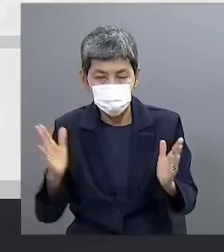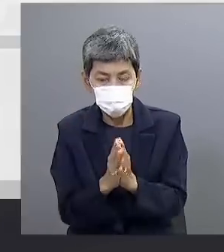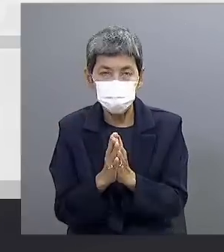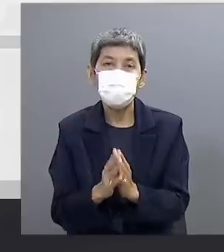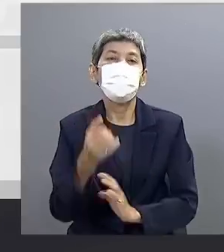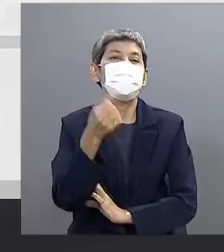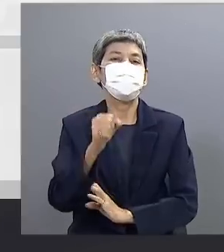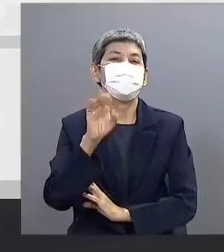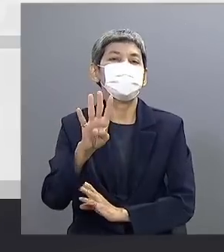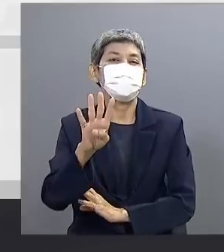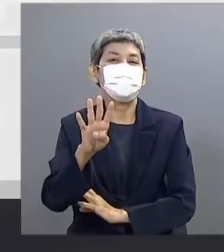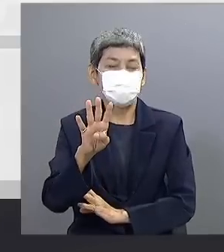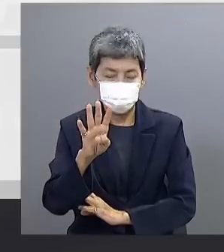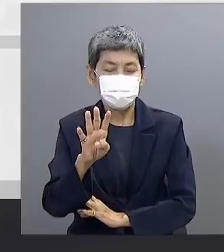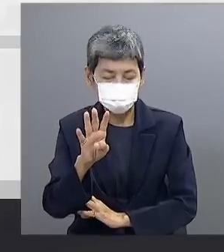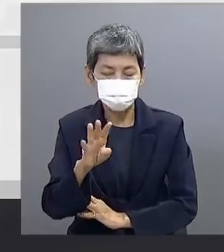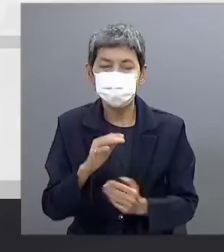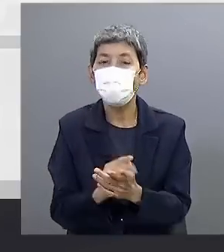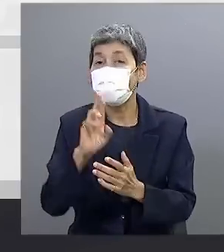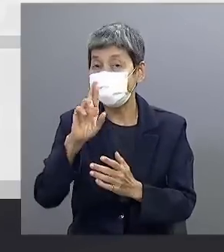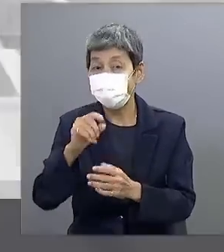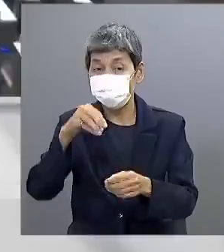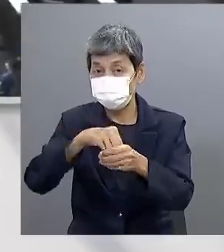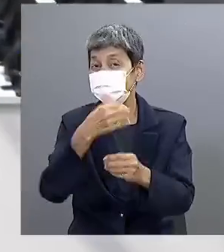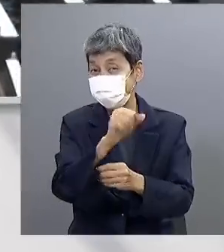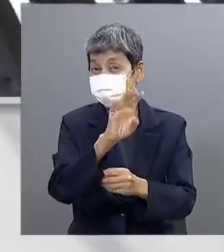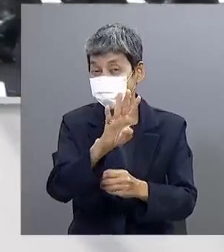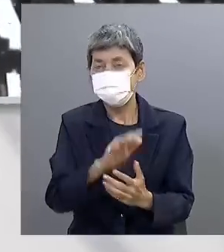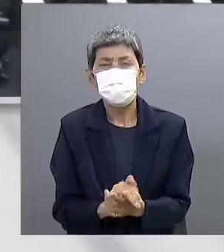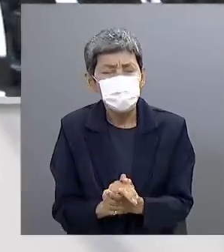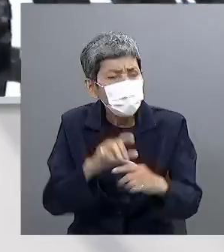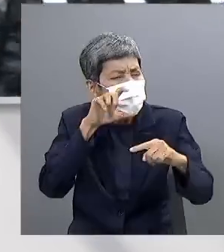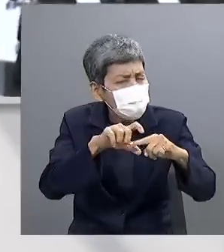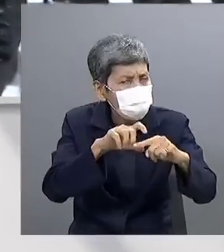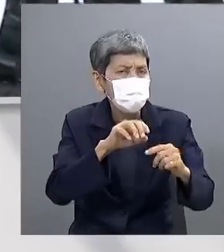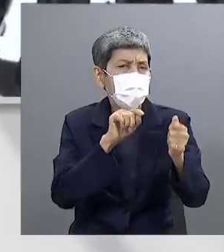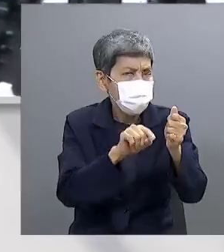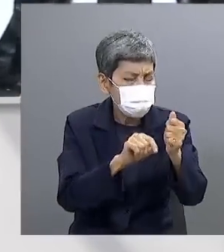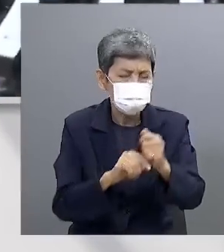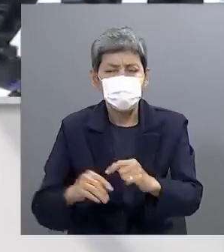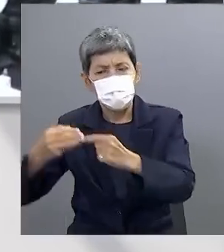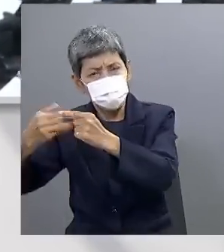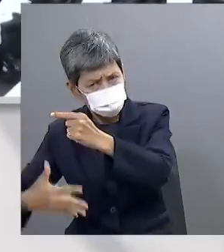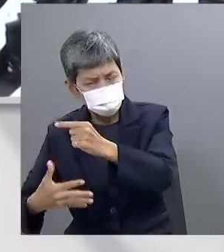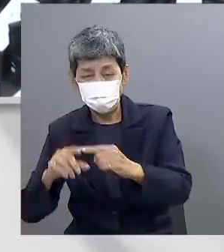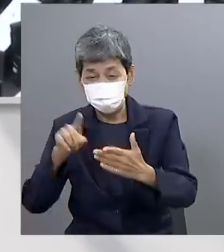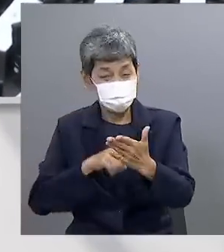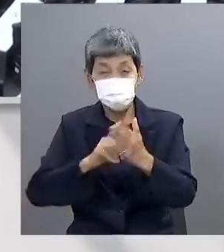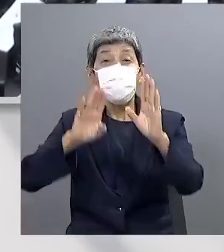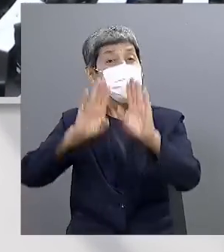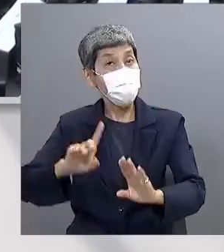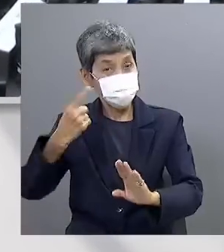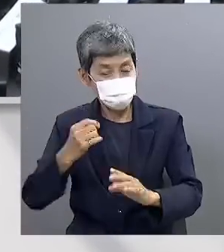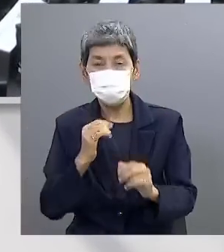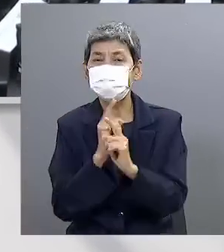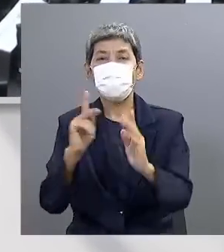ส.ส.ในสภาค่ะประมวลแล้วแม้จะบอกว่าเป็นระบบเลือกตั้งแบบใหม่ตามรัฐธรรมนูญฉบับ